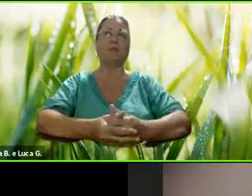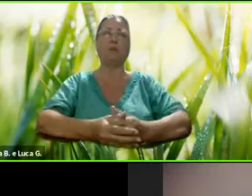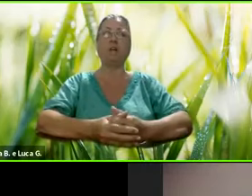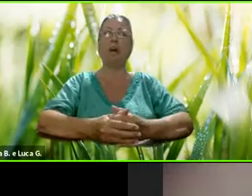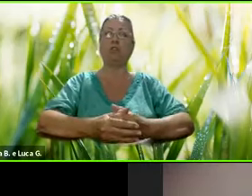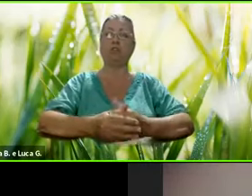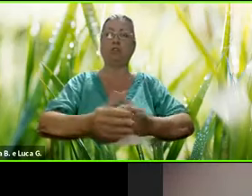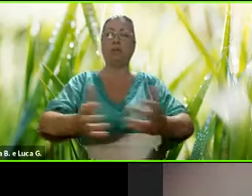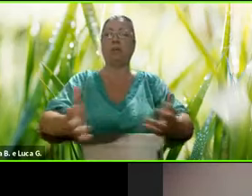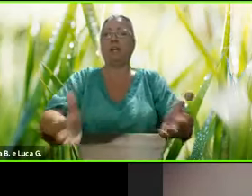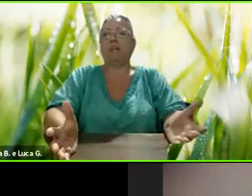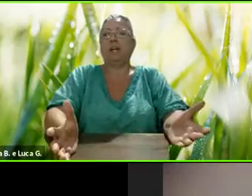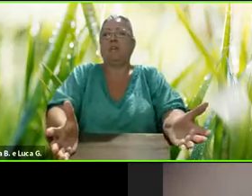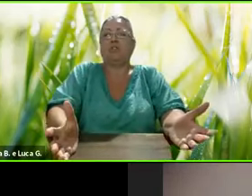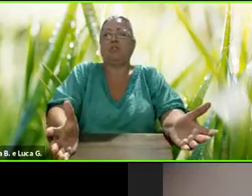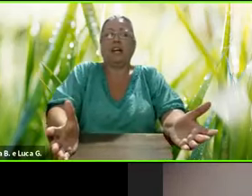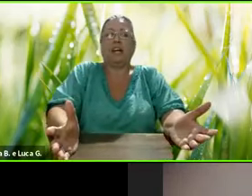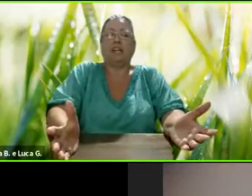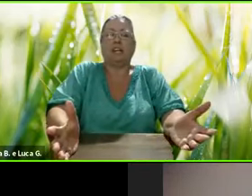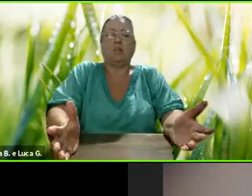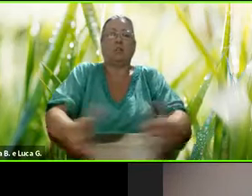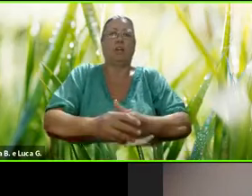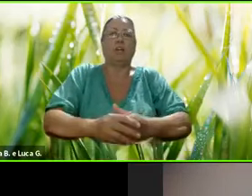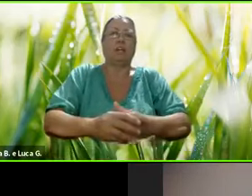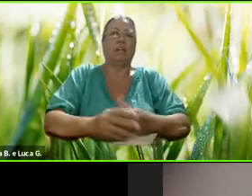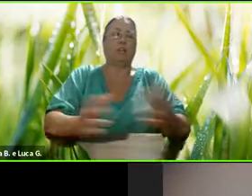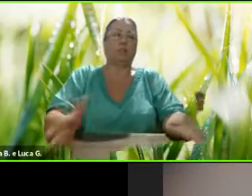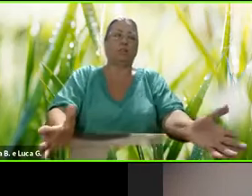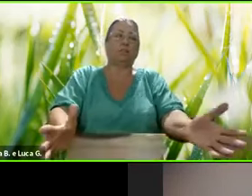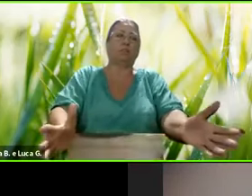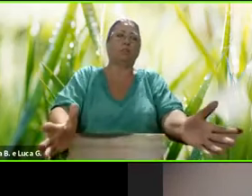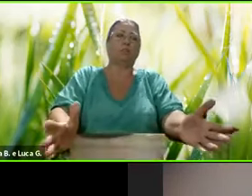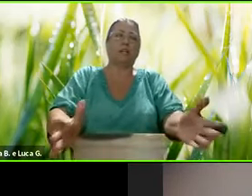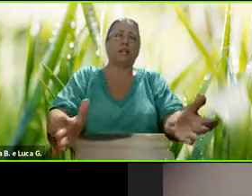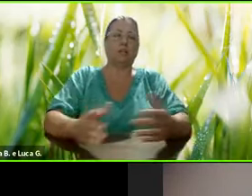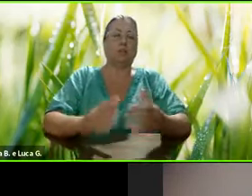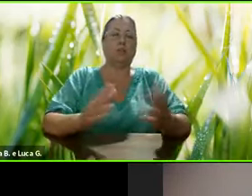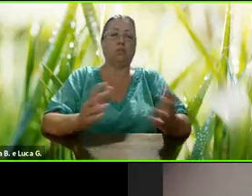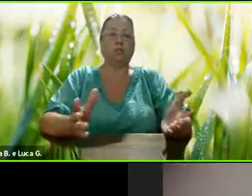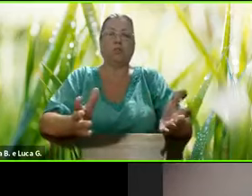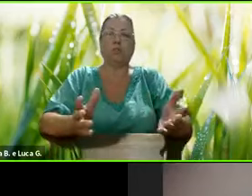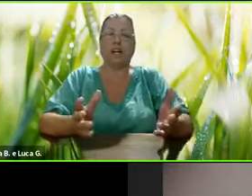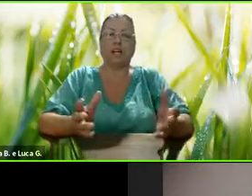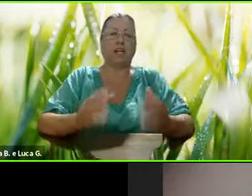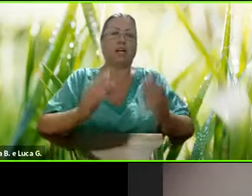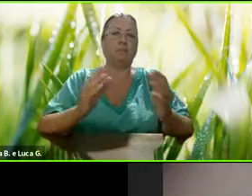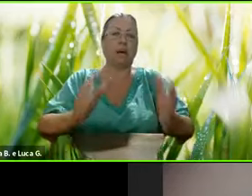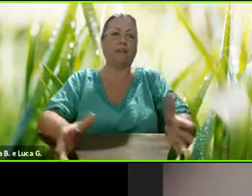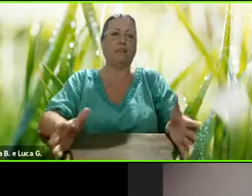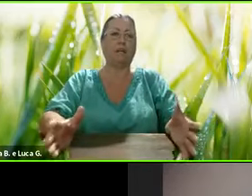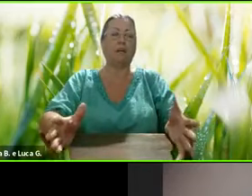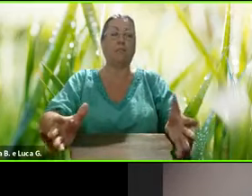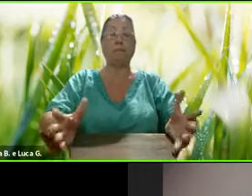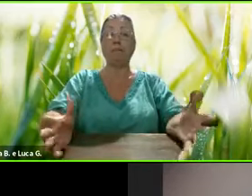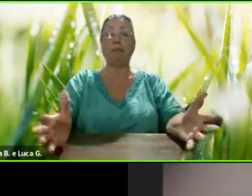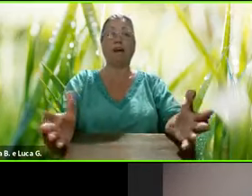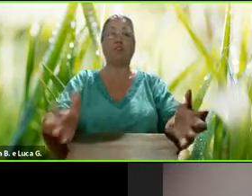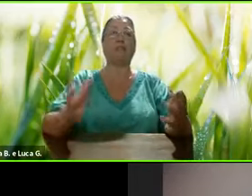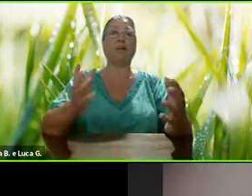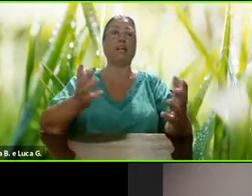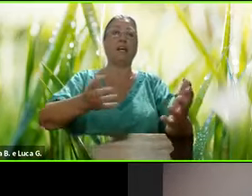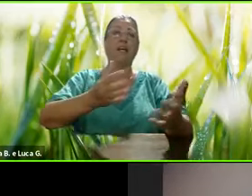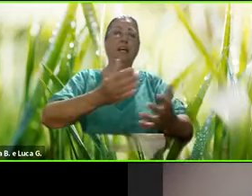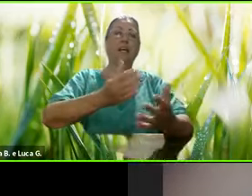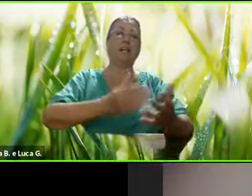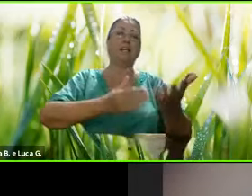sbrogliare o linguaggio loro, perché è un linguaggio tecnico e non è che io non sono tecnica, ma mi